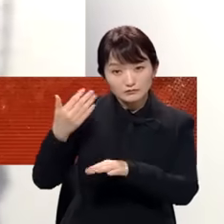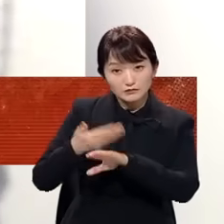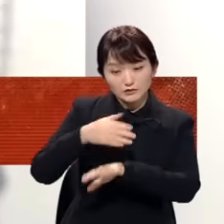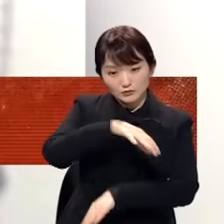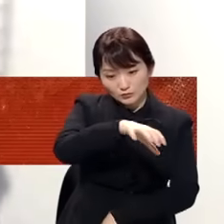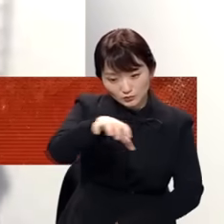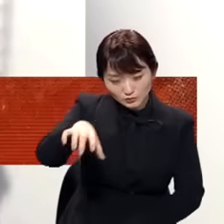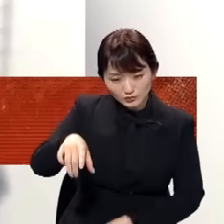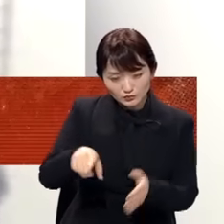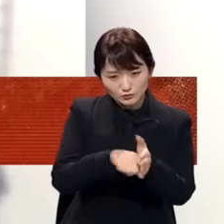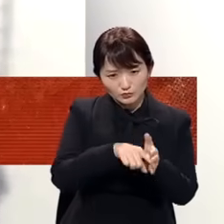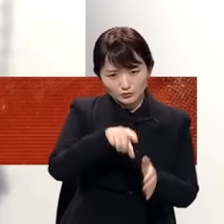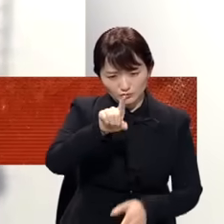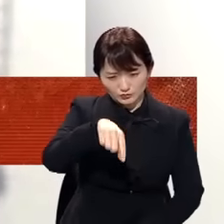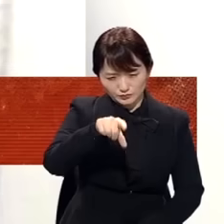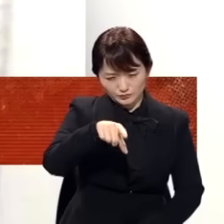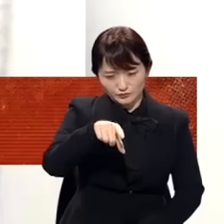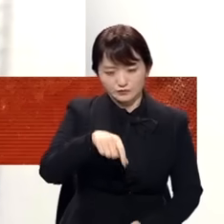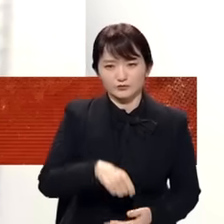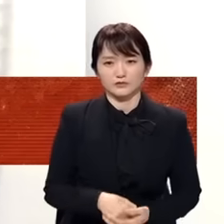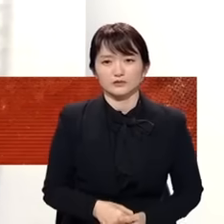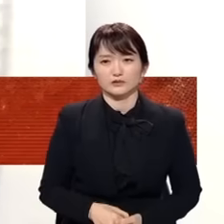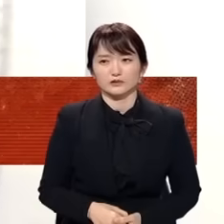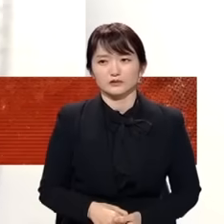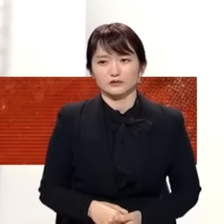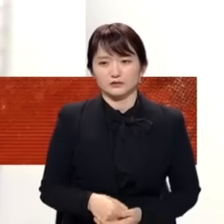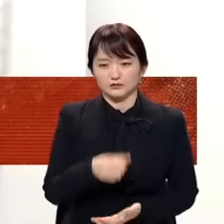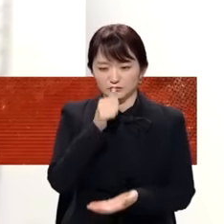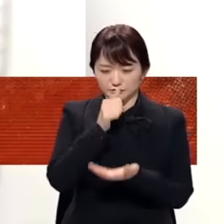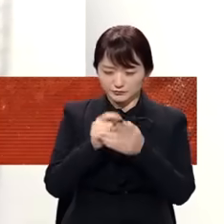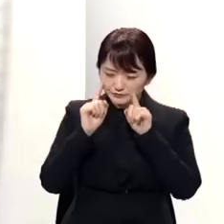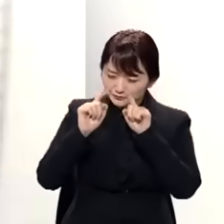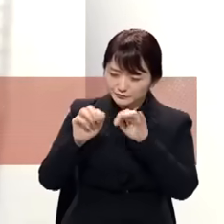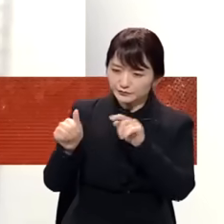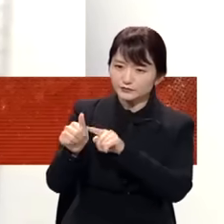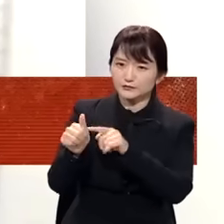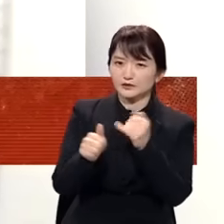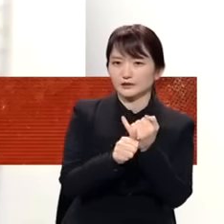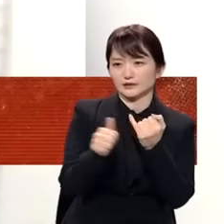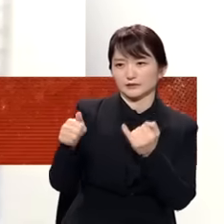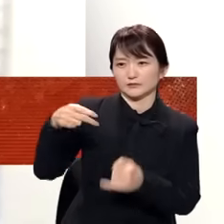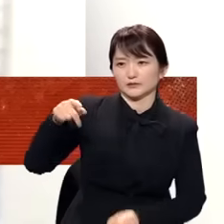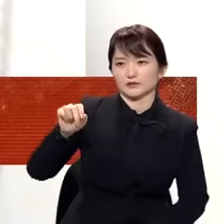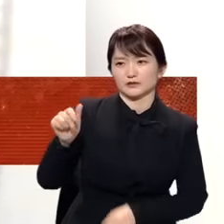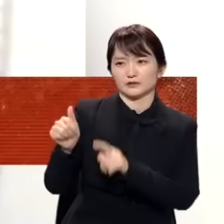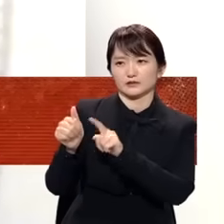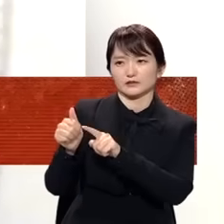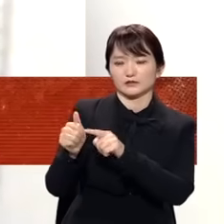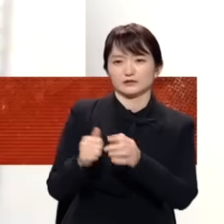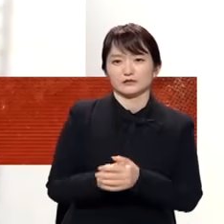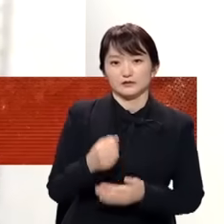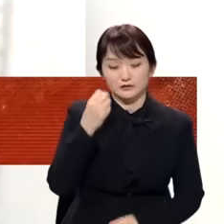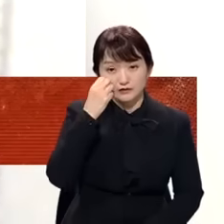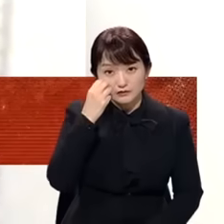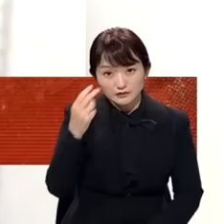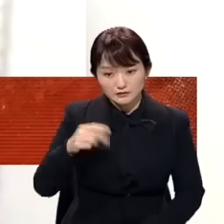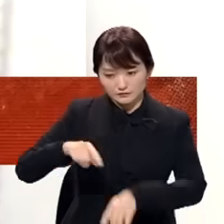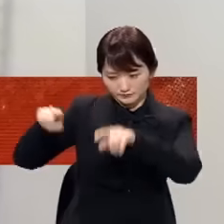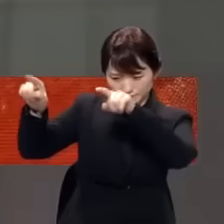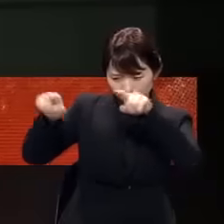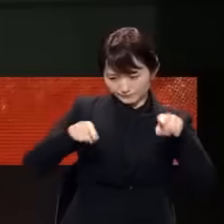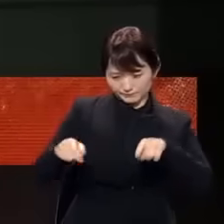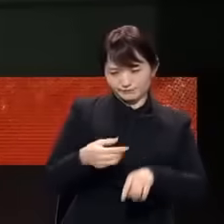곳에서 돈을 뽑고 있고 뭔가 수상합니다 결국 유력 용의자로 지목된게 남편 성씨 있습니다 이성 씨는 2개월 가량 전국을